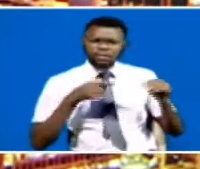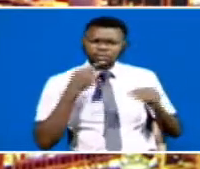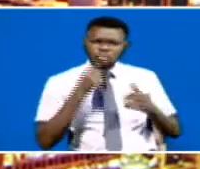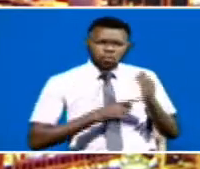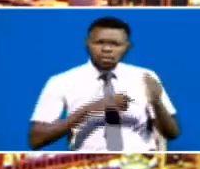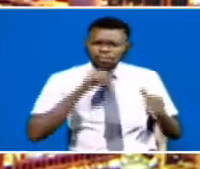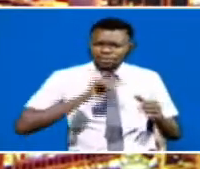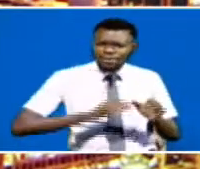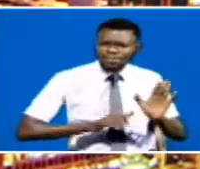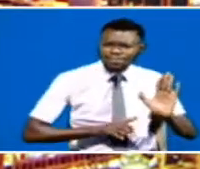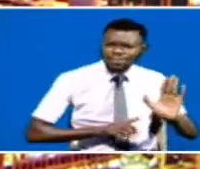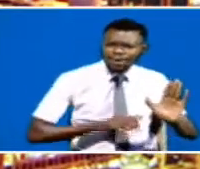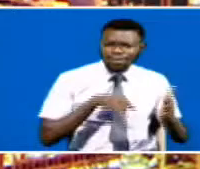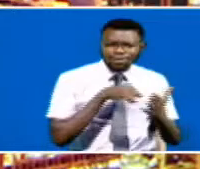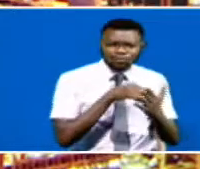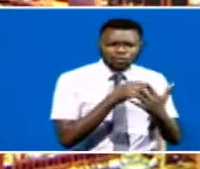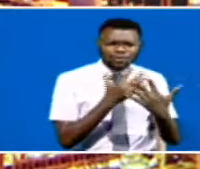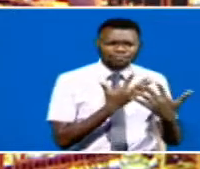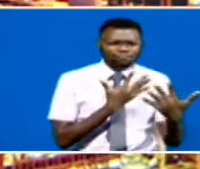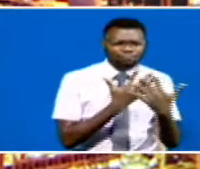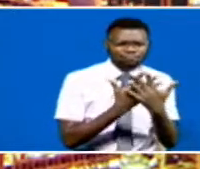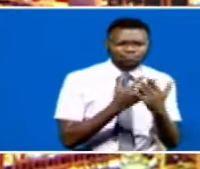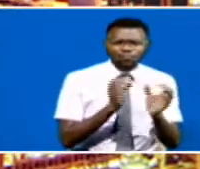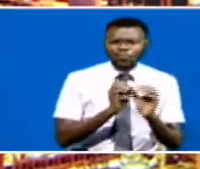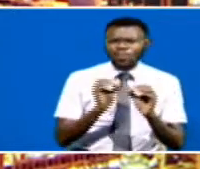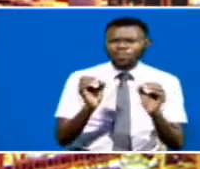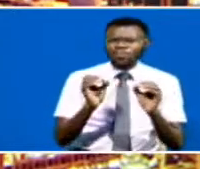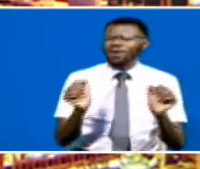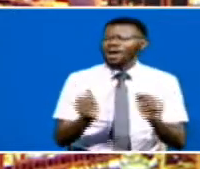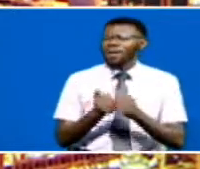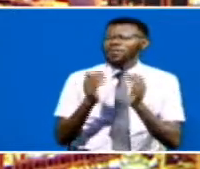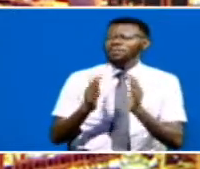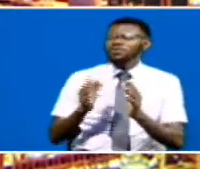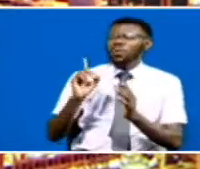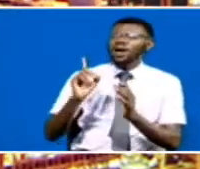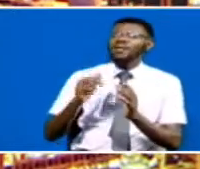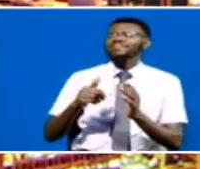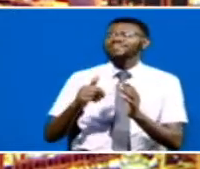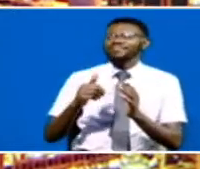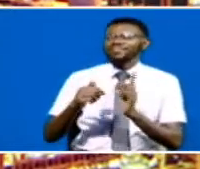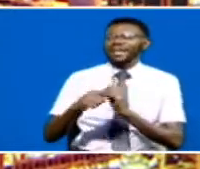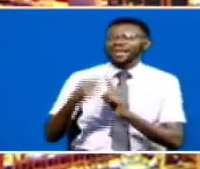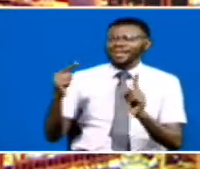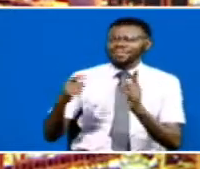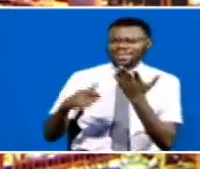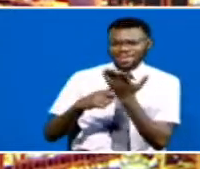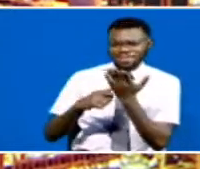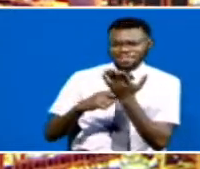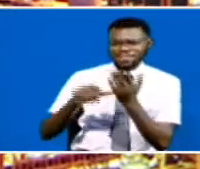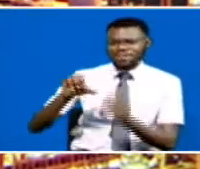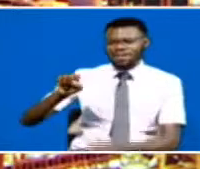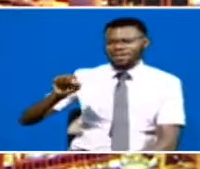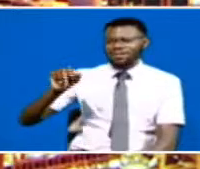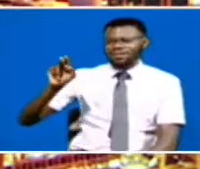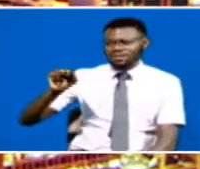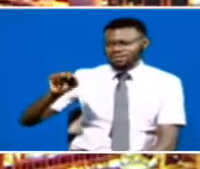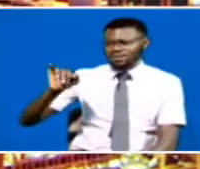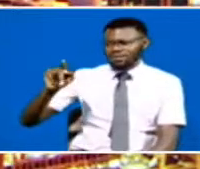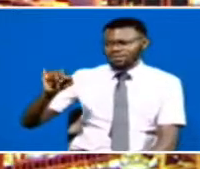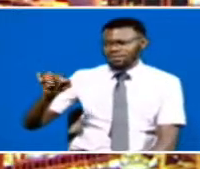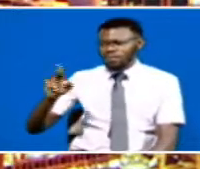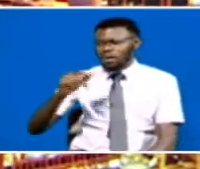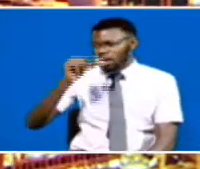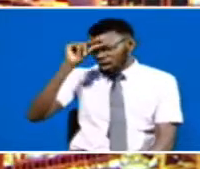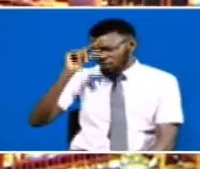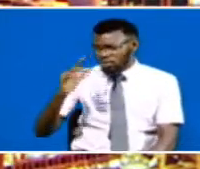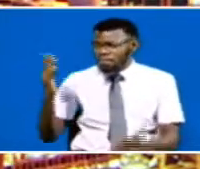ya washukiwa wa mauaji ya mwanablogi Daniel Muthiani maarufu Sniper. Gavana Mwangaza anadai kuwa ni jina tu ambalo